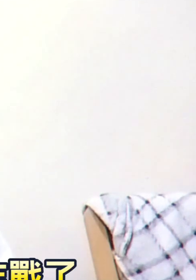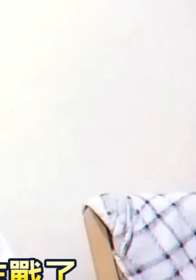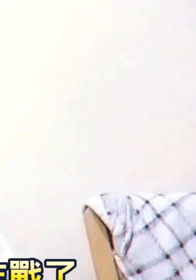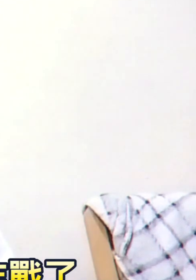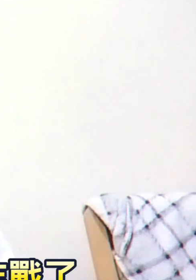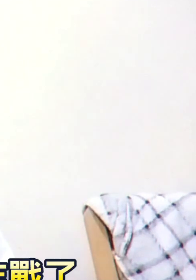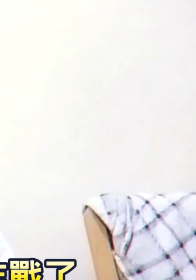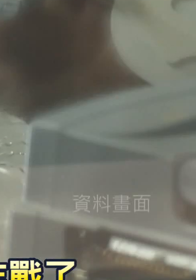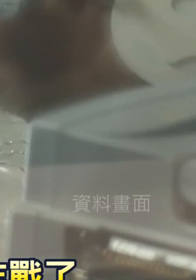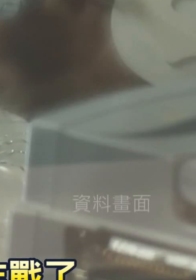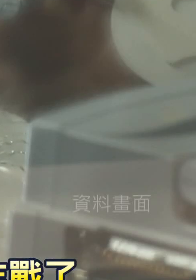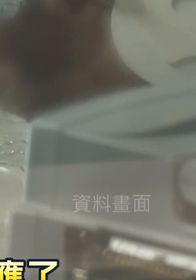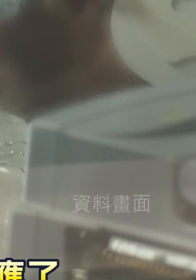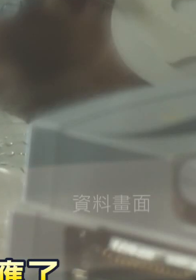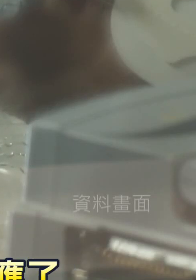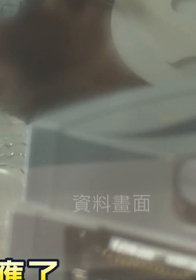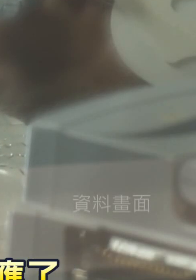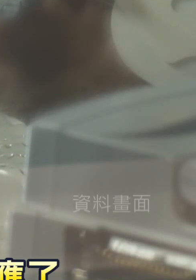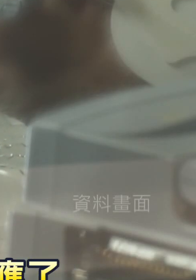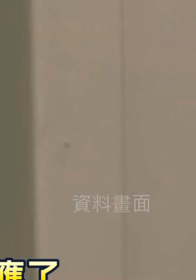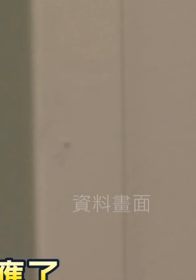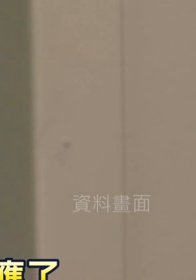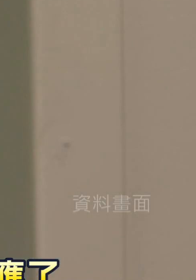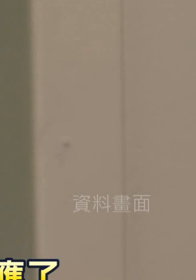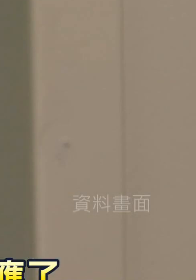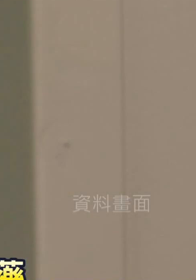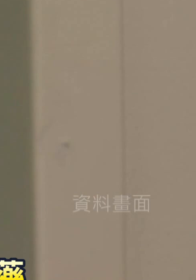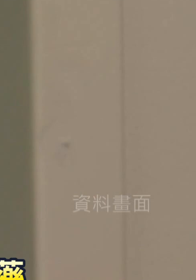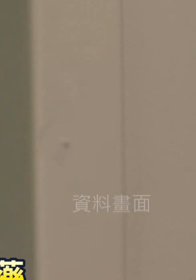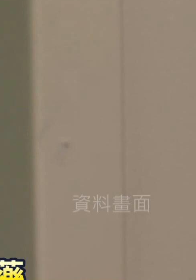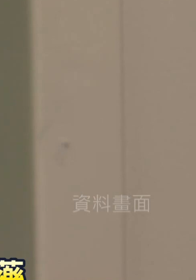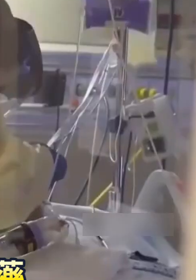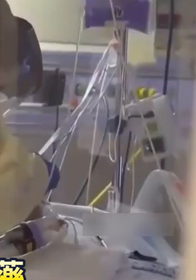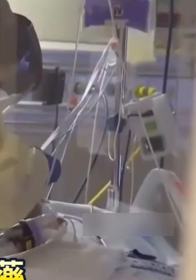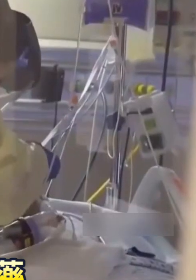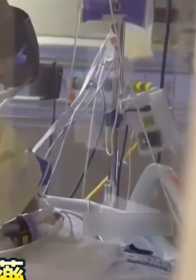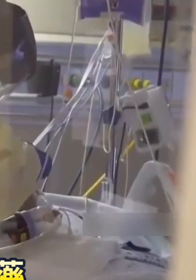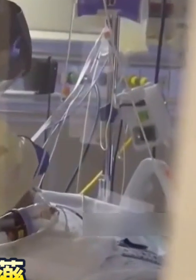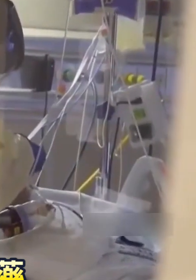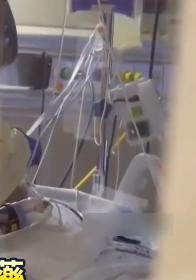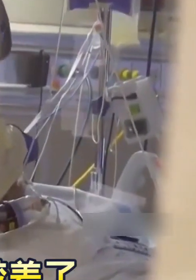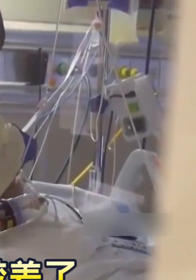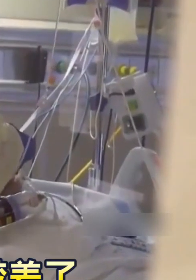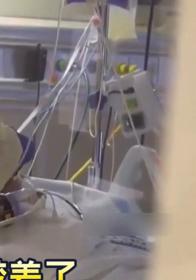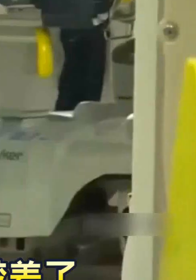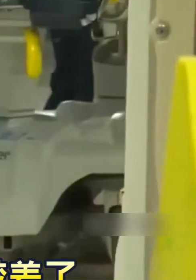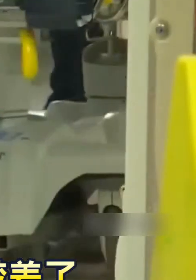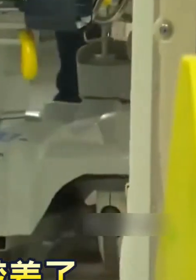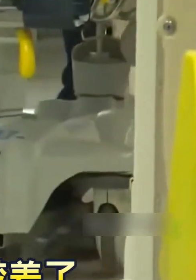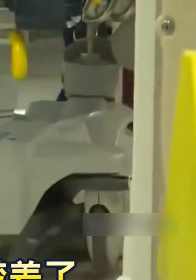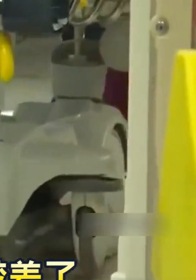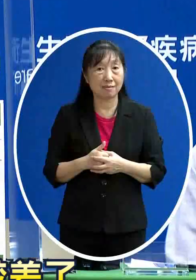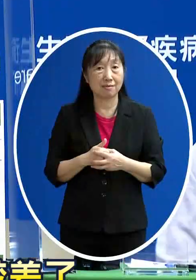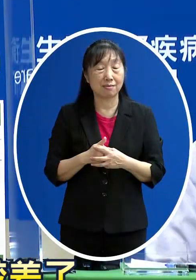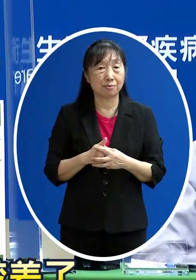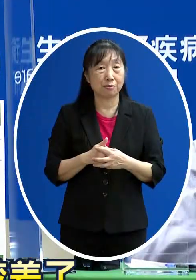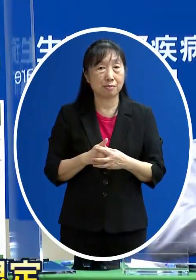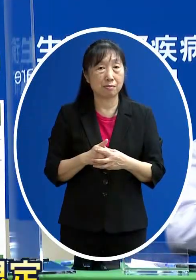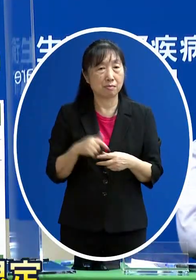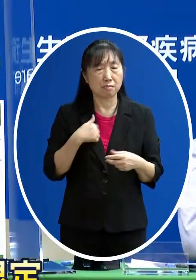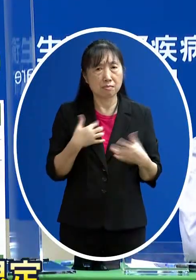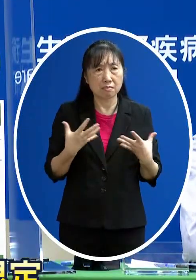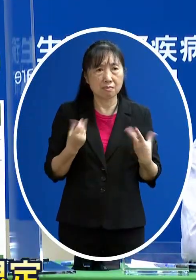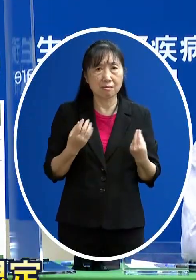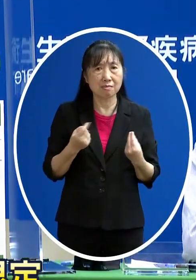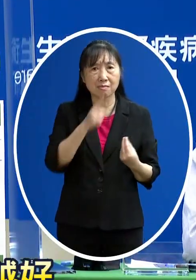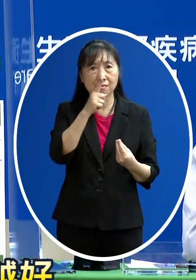启动跟它作战了，产生严重的发炎反应了，这时候吃这个抗病毒药了，老实讲效果就会比较差了。 我们现在并